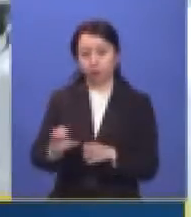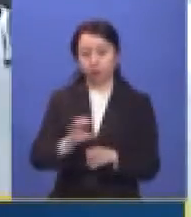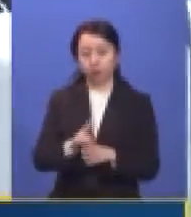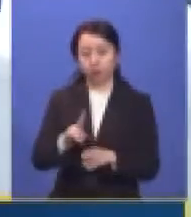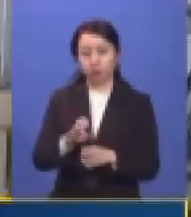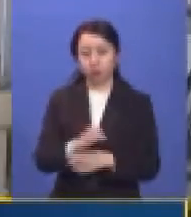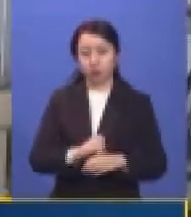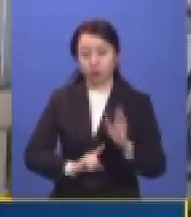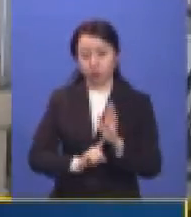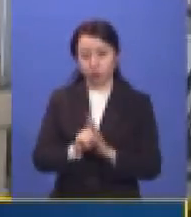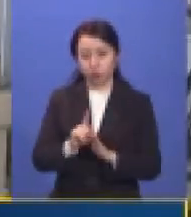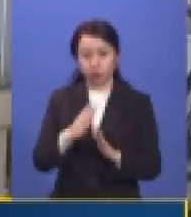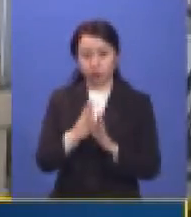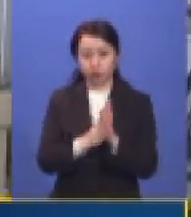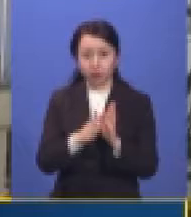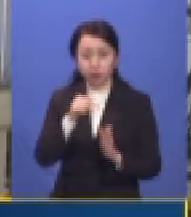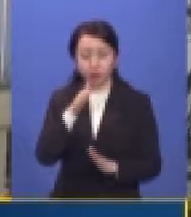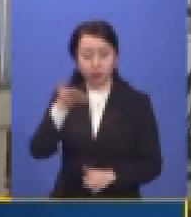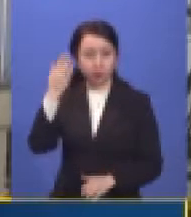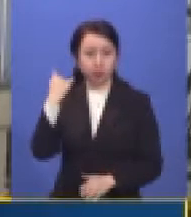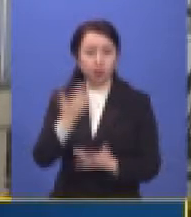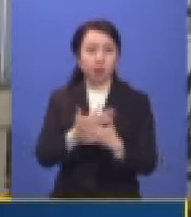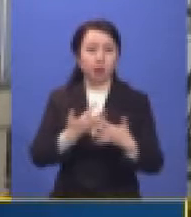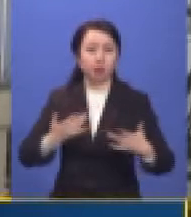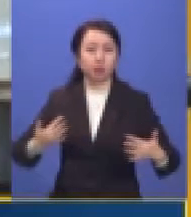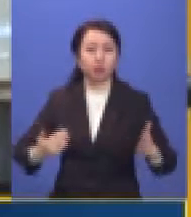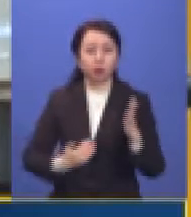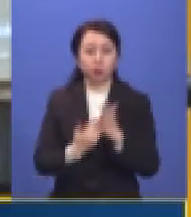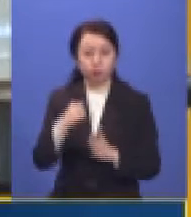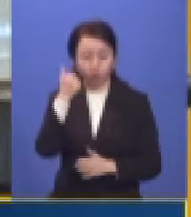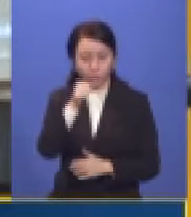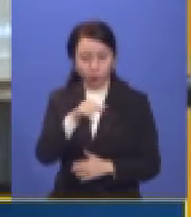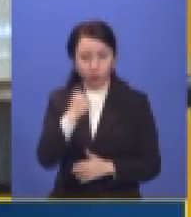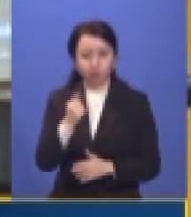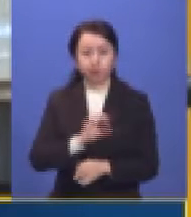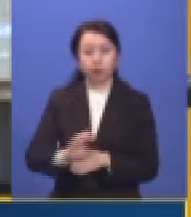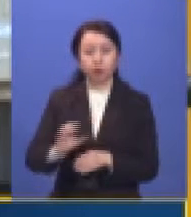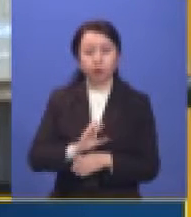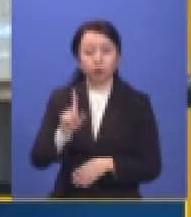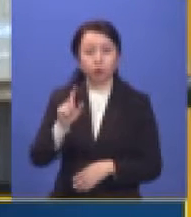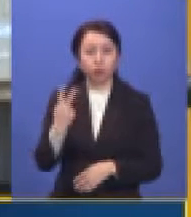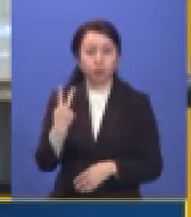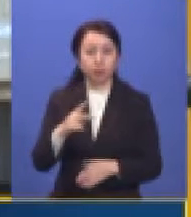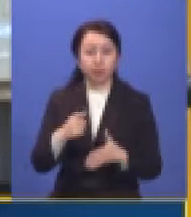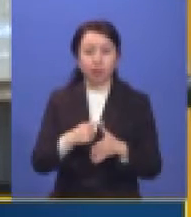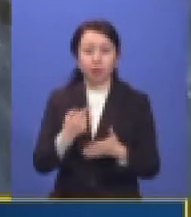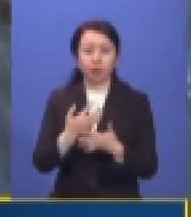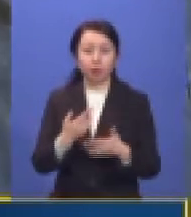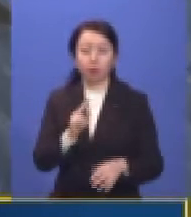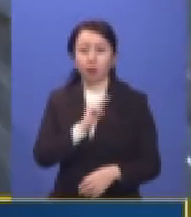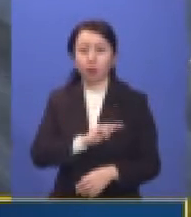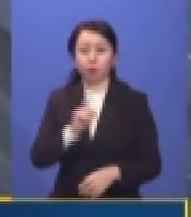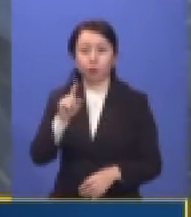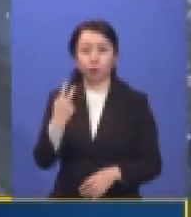пластиковые изделия начали 19 лет назад. Ассортимент продукции растет ежегодно. Сегодня производят около 120 наименований.